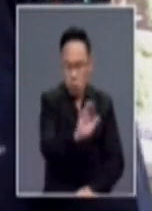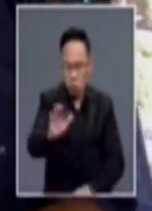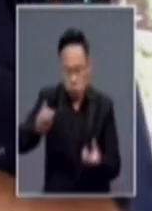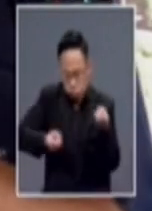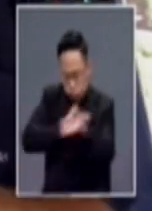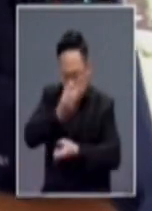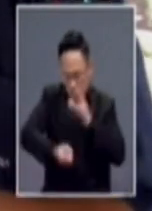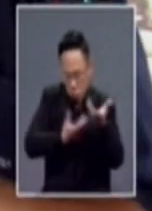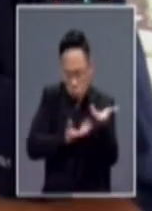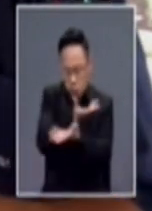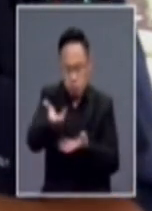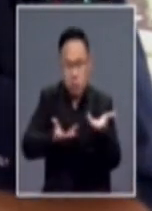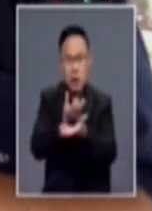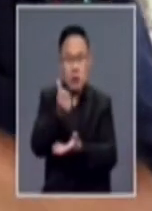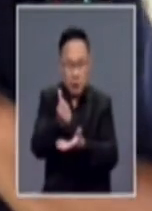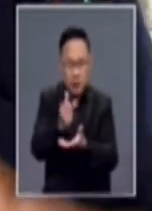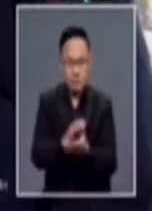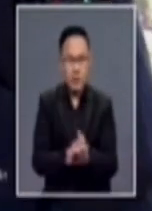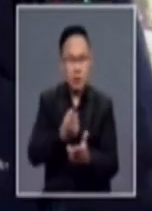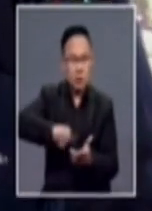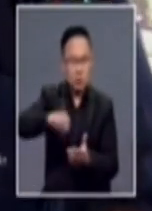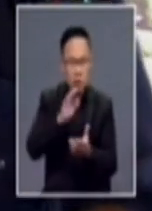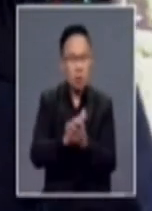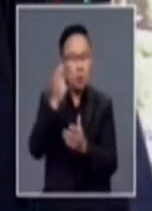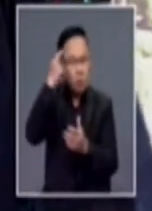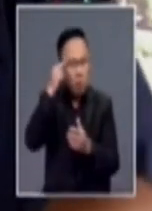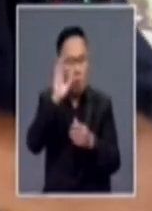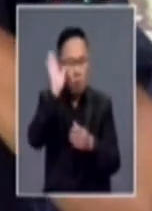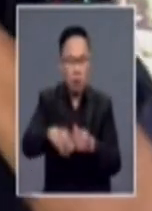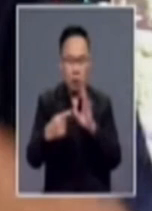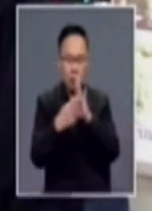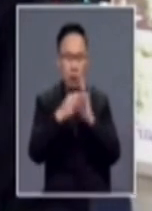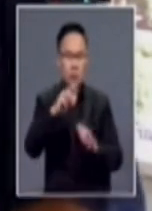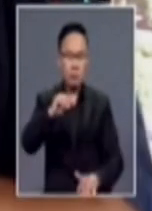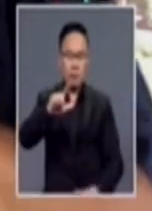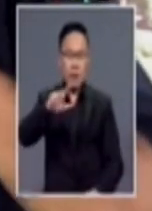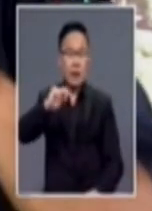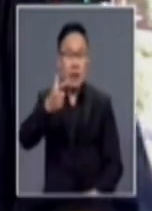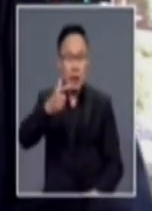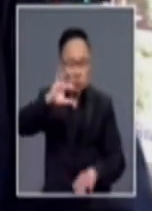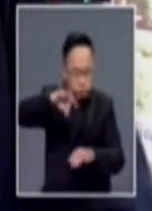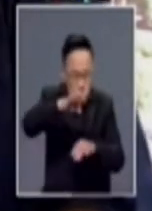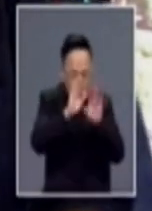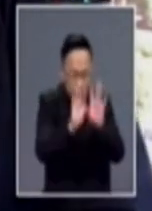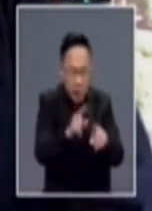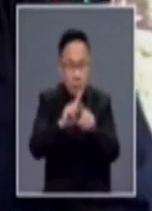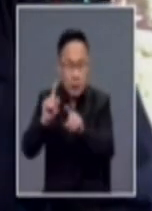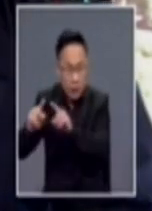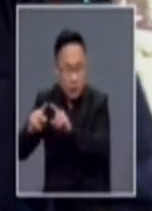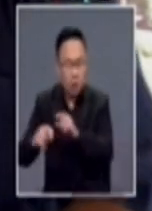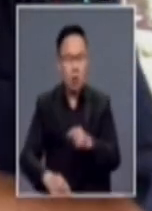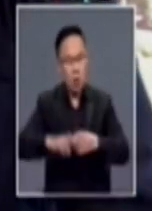ะนั้นส่วนที่เราได้ก็คือได้แยกแมลงได้เห็นแมลงจริงๆได้เห็นโรคจริงๆจากต้นข้